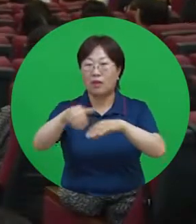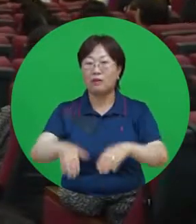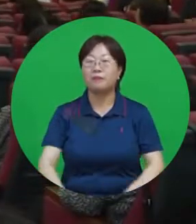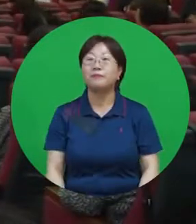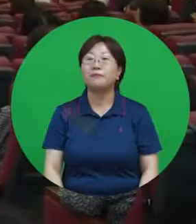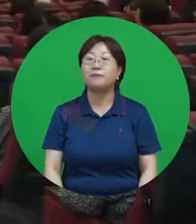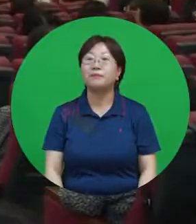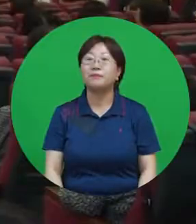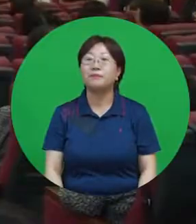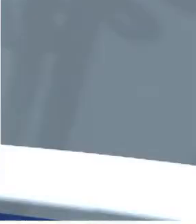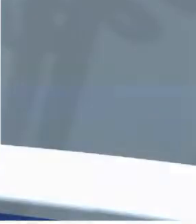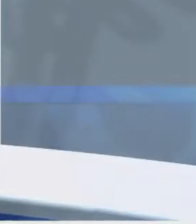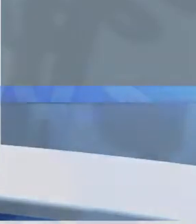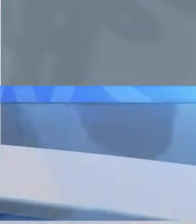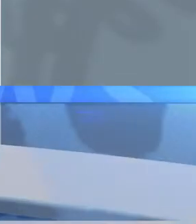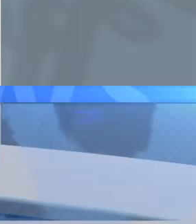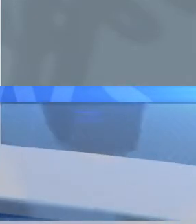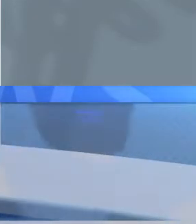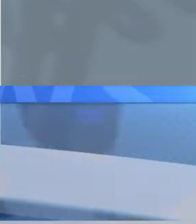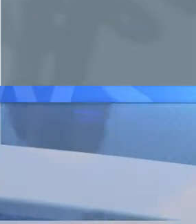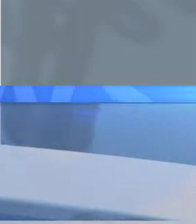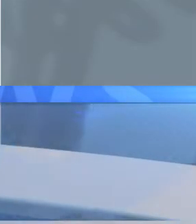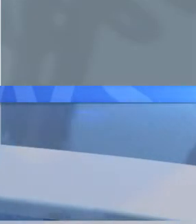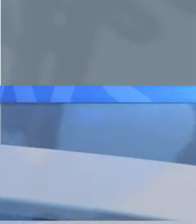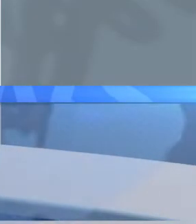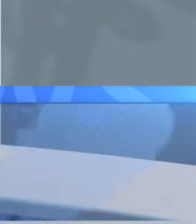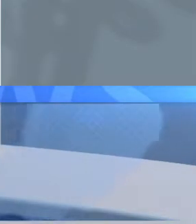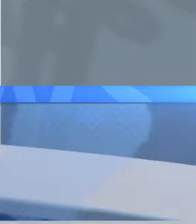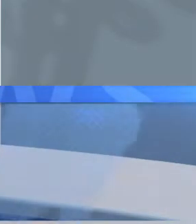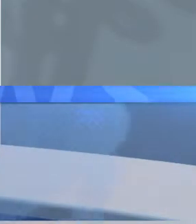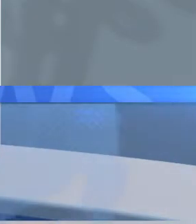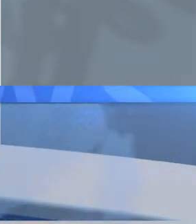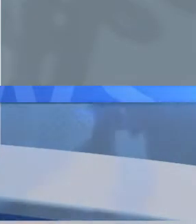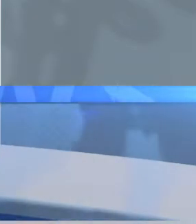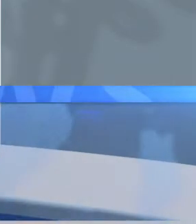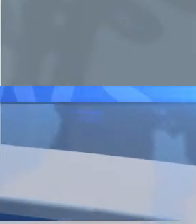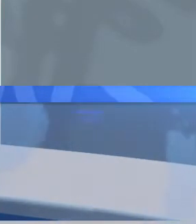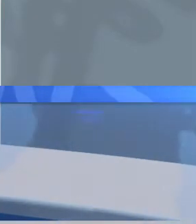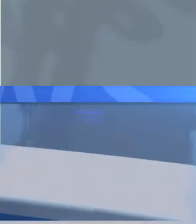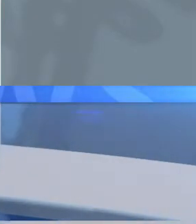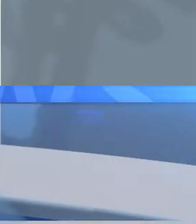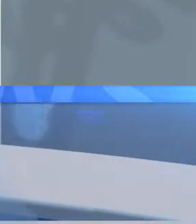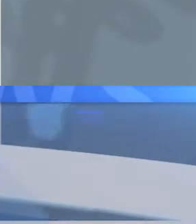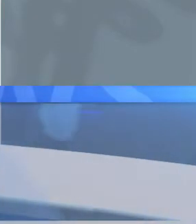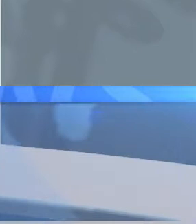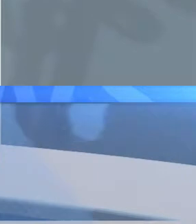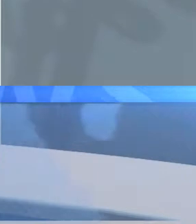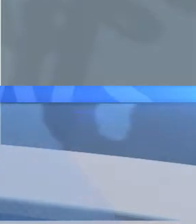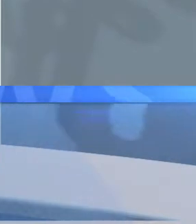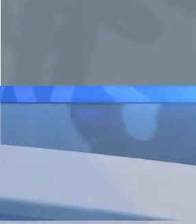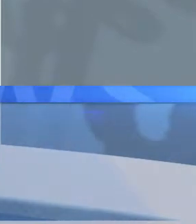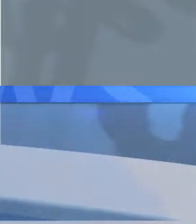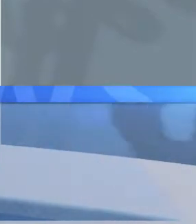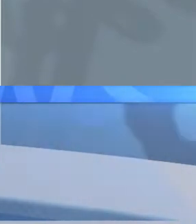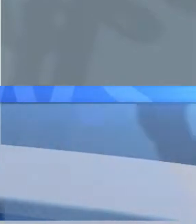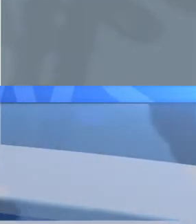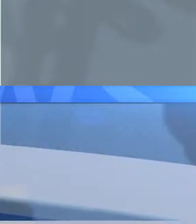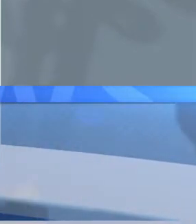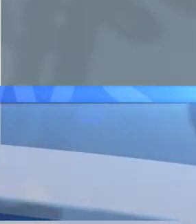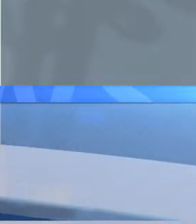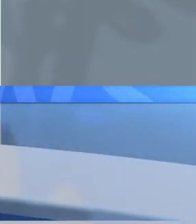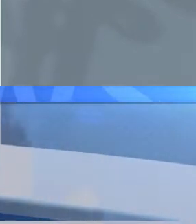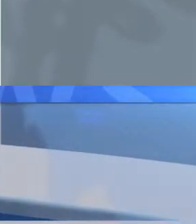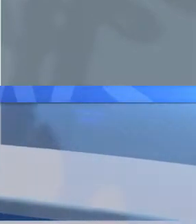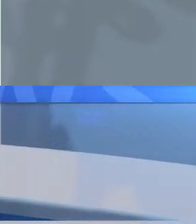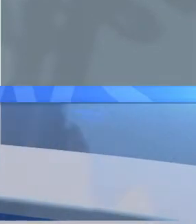것입니다 평소 보건소 이용이 어려운 어르신들과 국민들을 위해 각 통해서 저염식